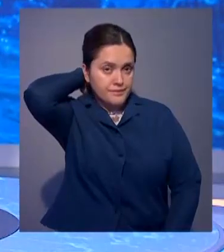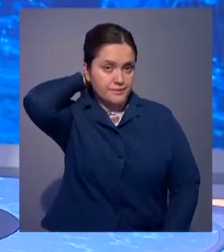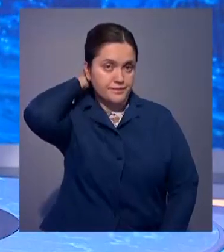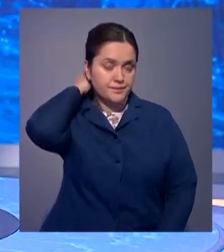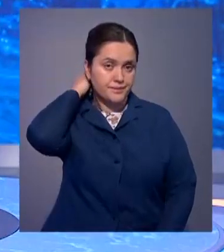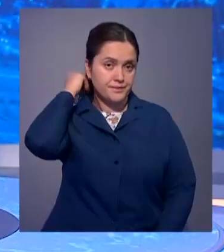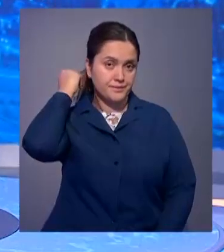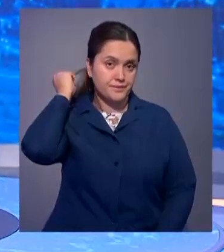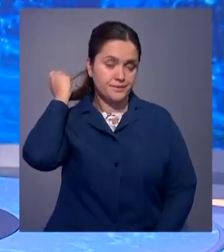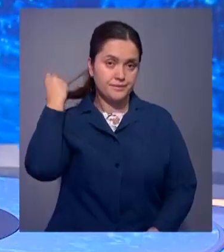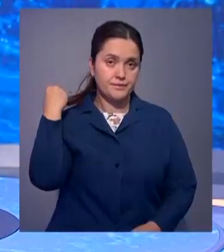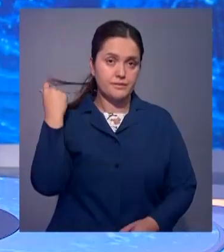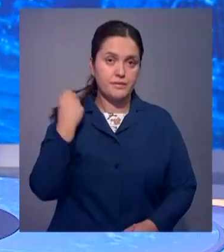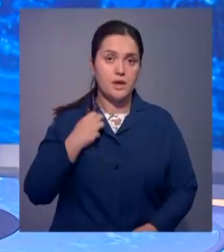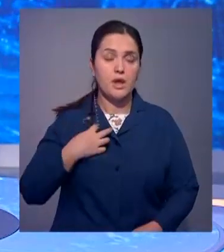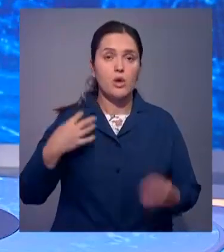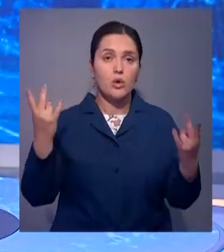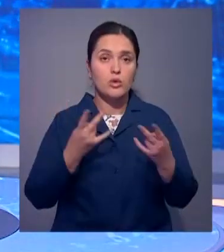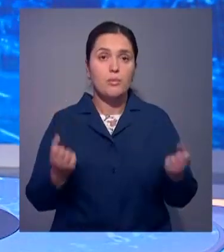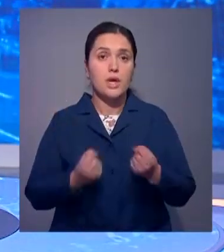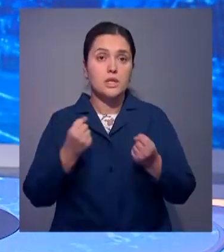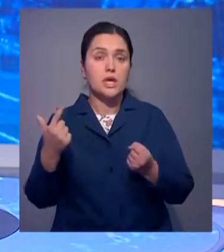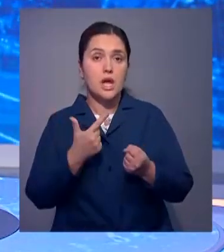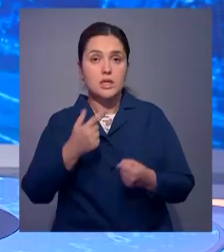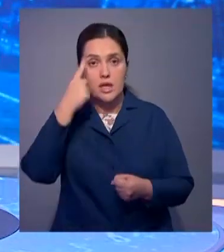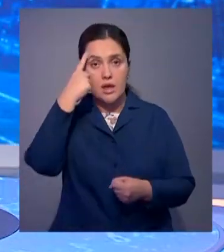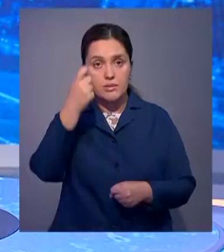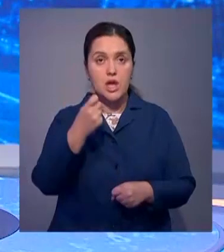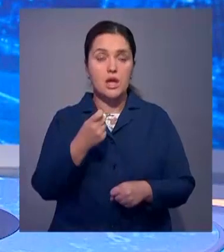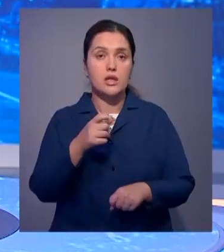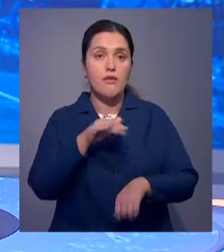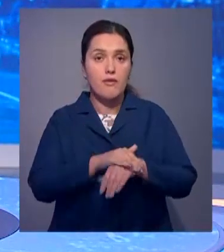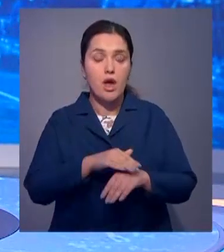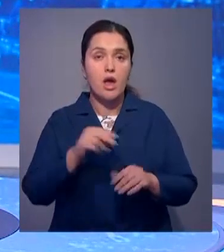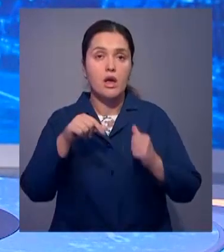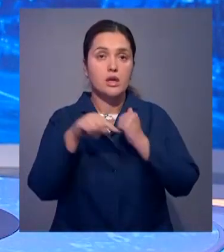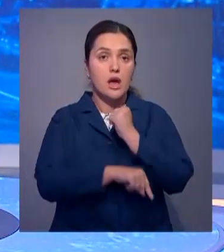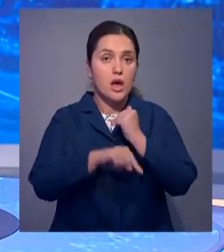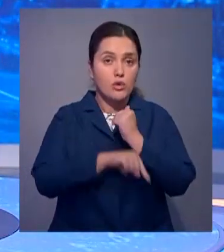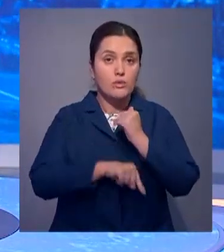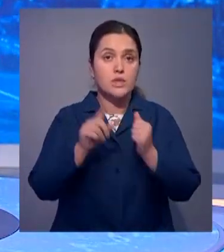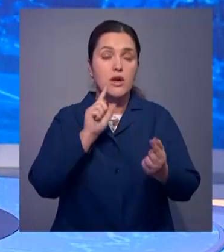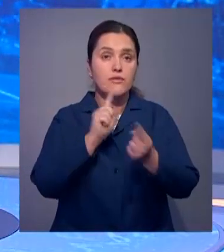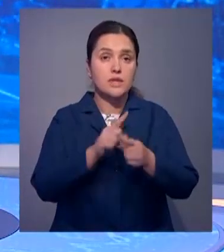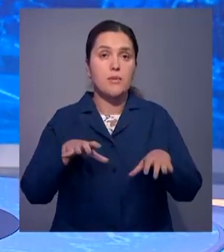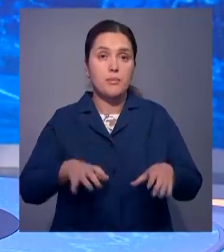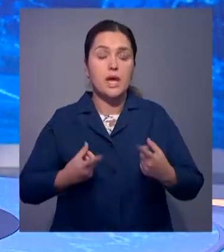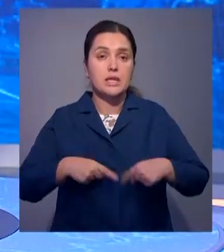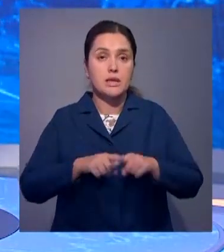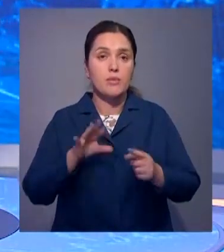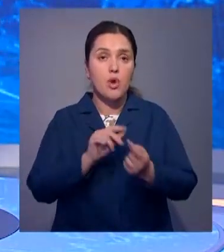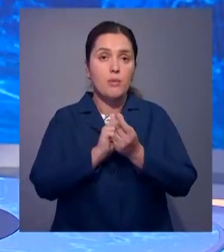О необходимости поддерживать граждан, сообщающих о фактах коррупции, заявил первый президент Казахстана на встрече с председателем агентства